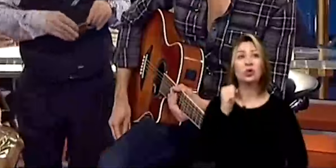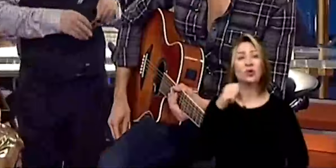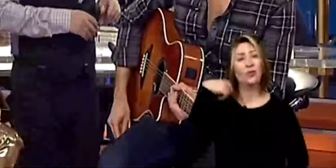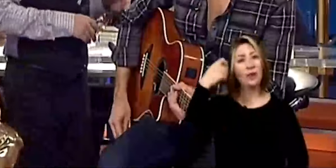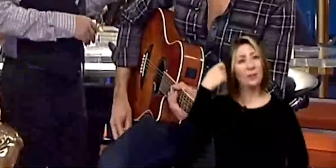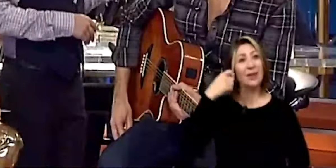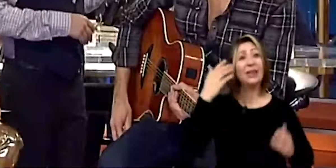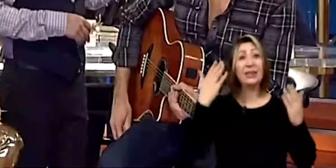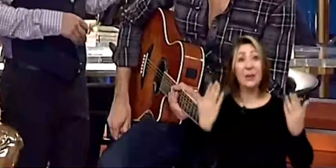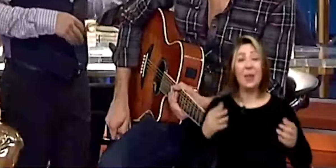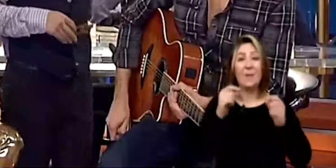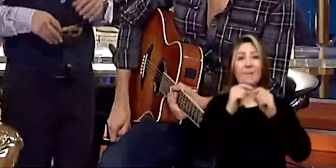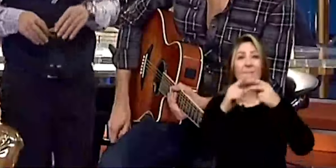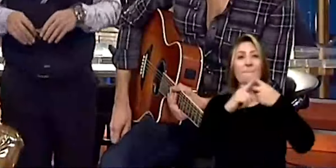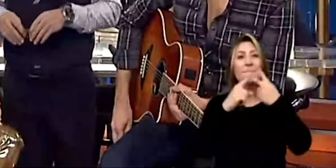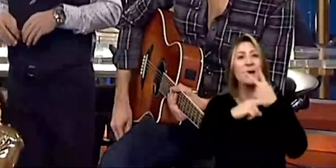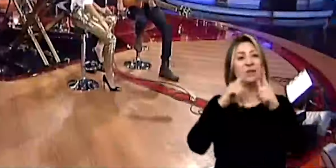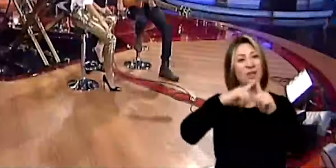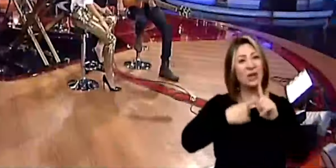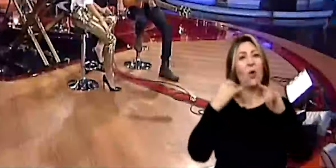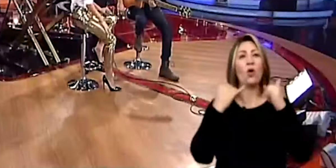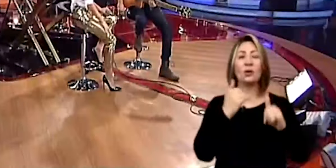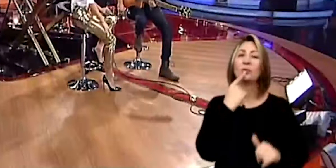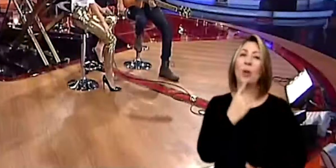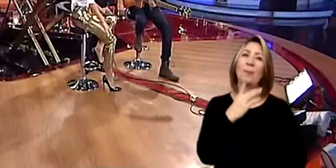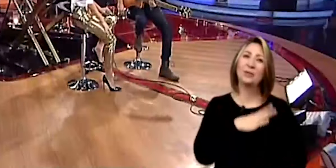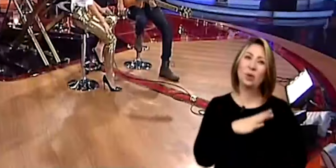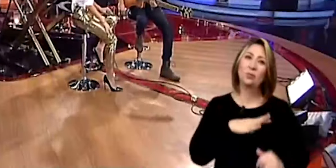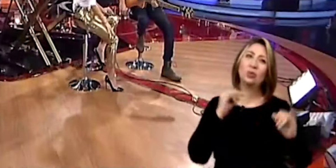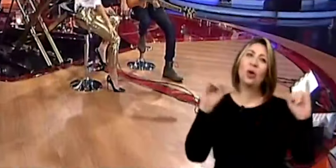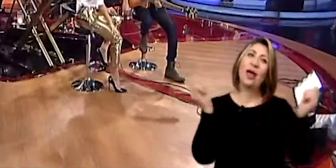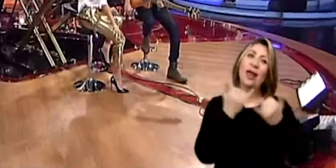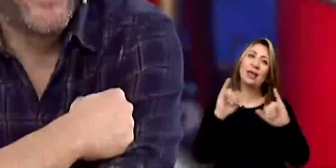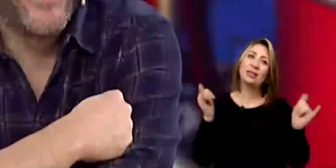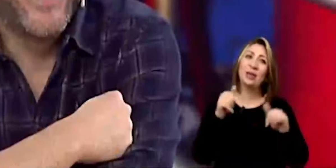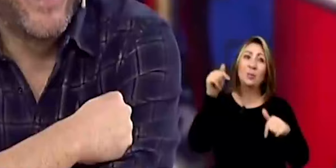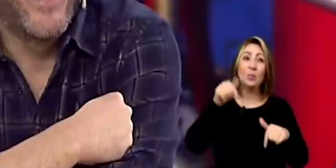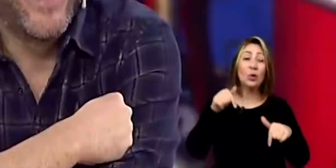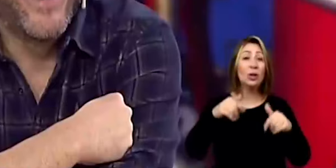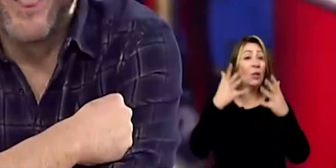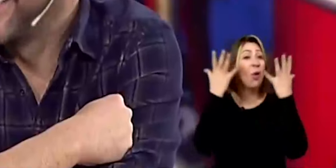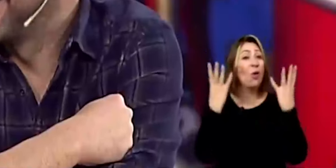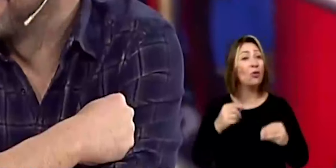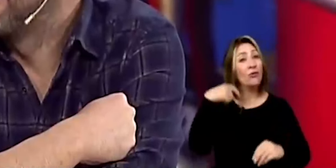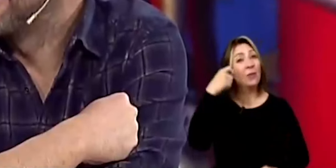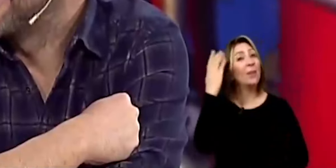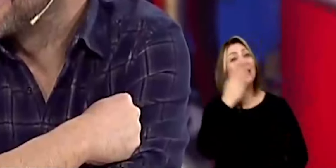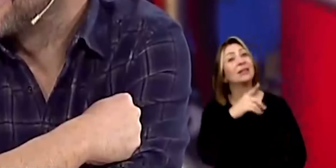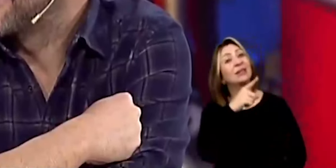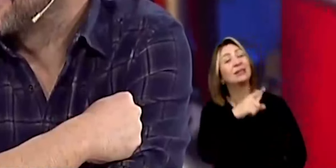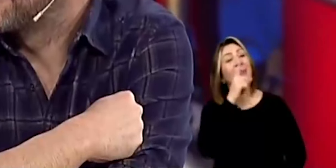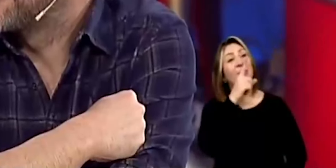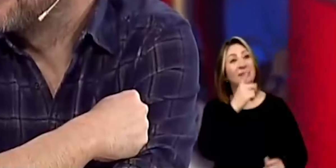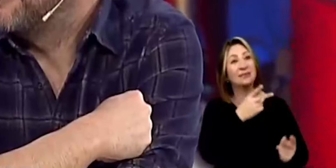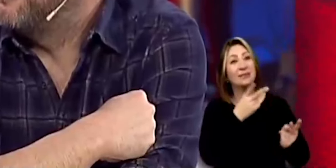filminde tabii ki Bay J'nin de oynadığını söylemek istiyorum. Çok eğlenceli. Bugün ne oldu sen filme gittiğinde? Seni